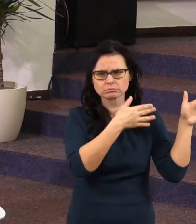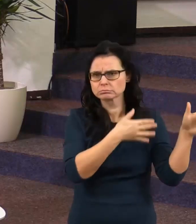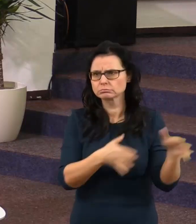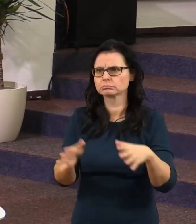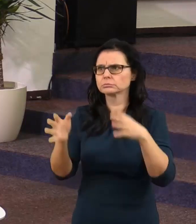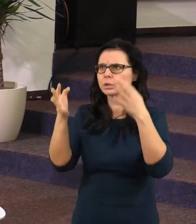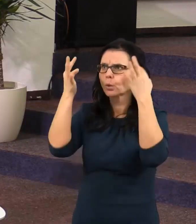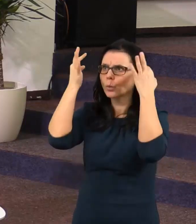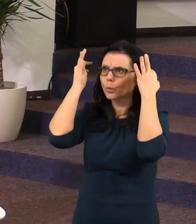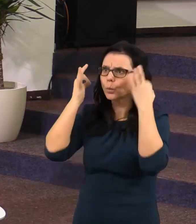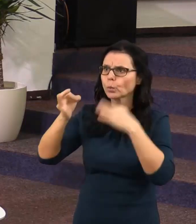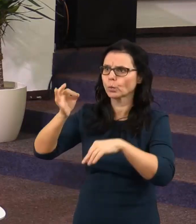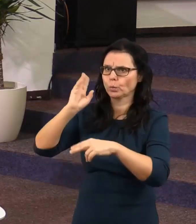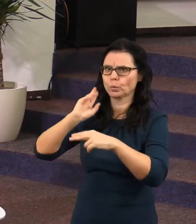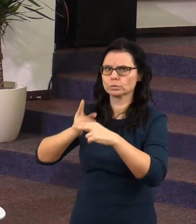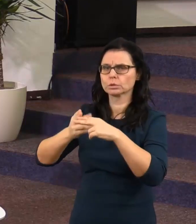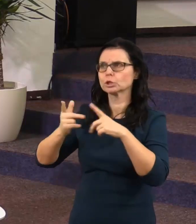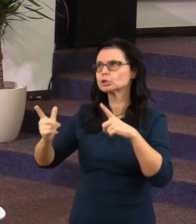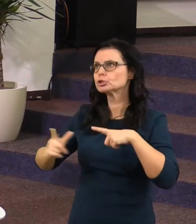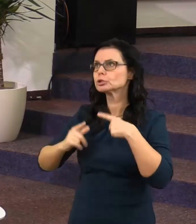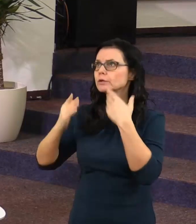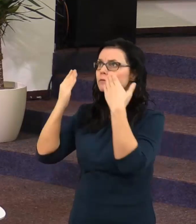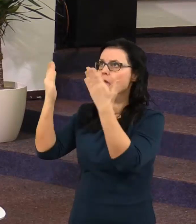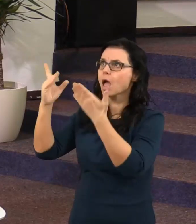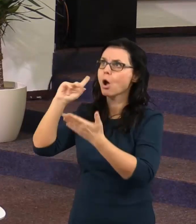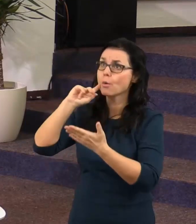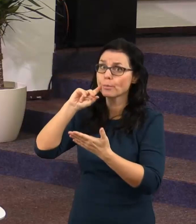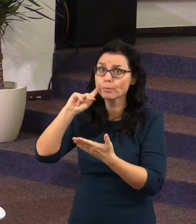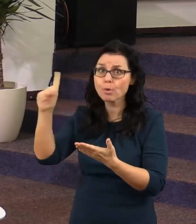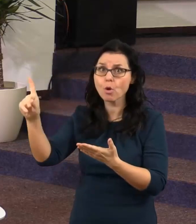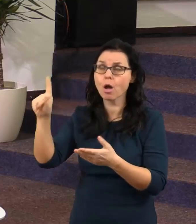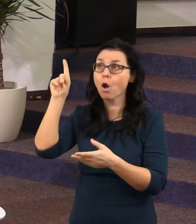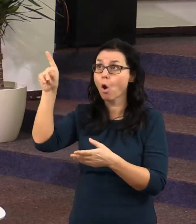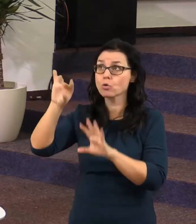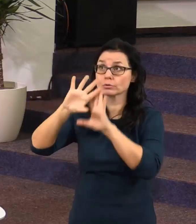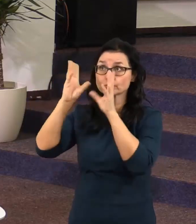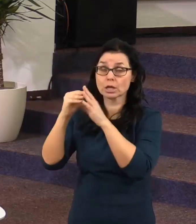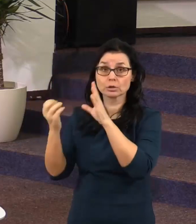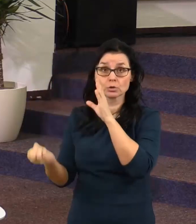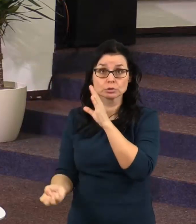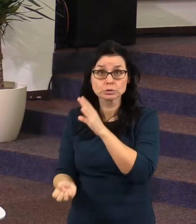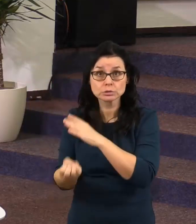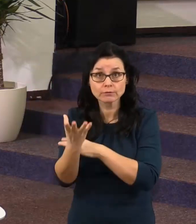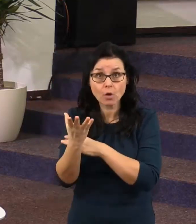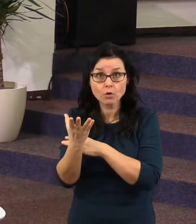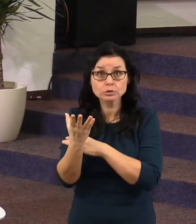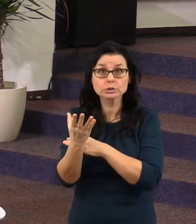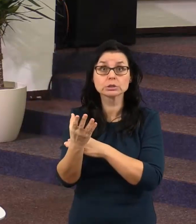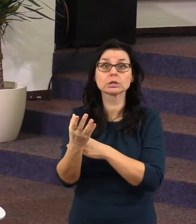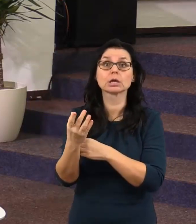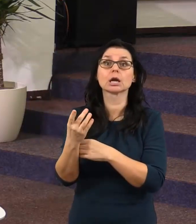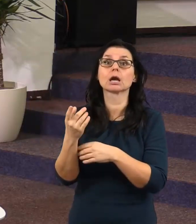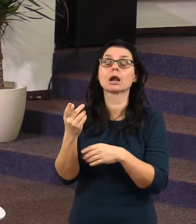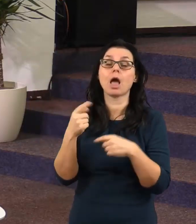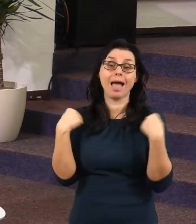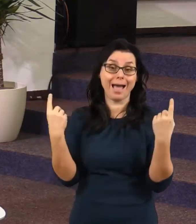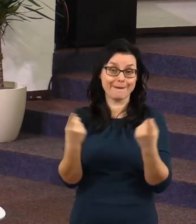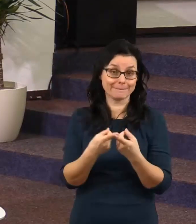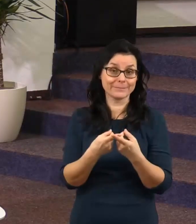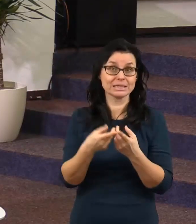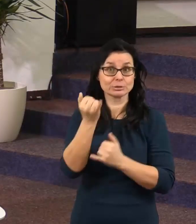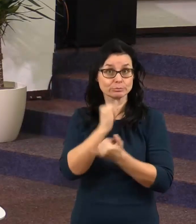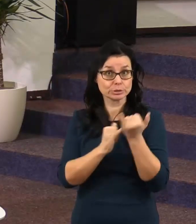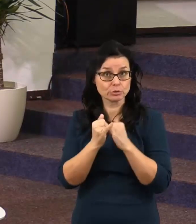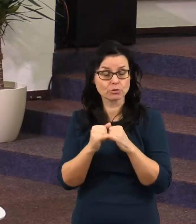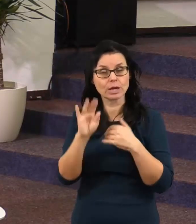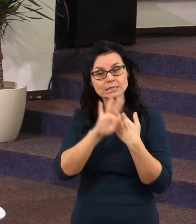vyznavačem toho živého Boha, který všechno stvořil a kterého vlastně my z přírody a